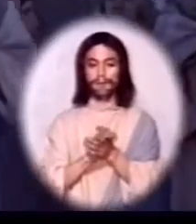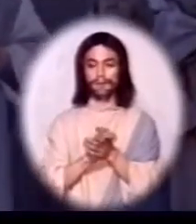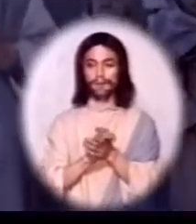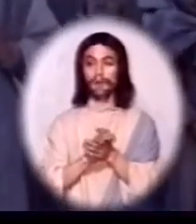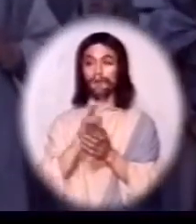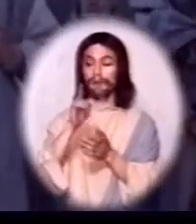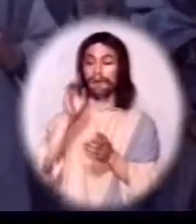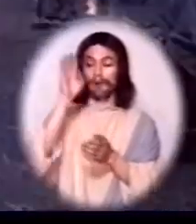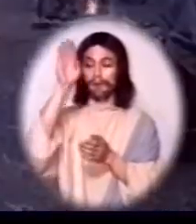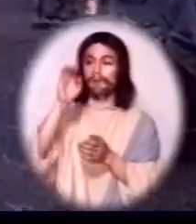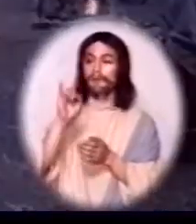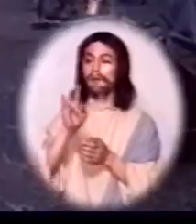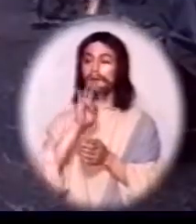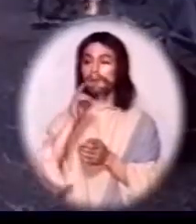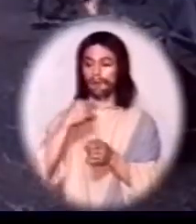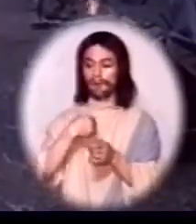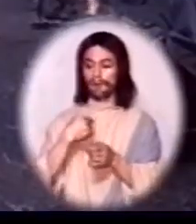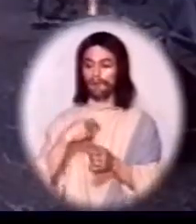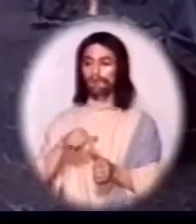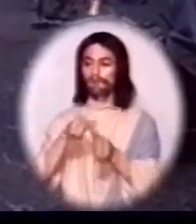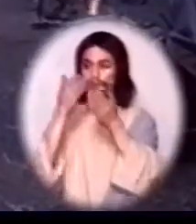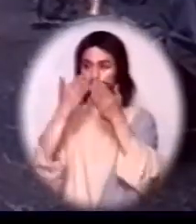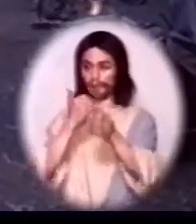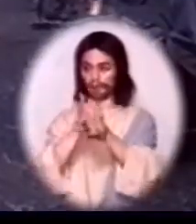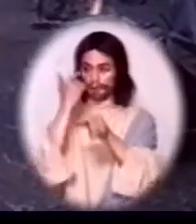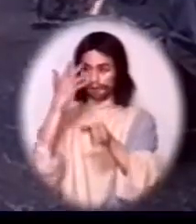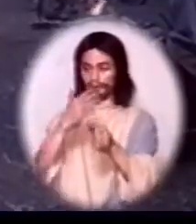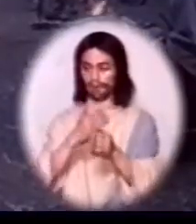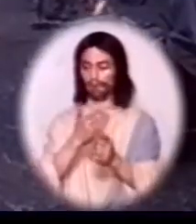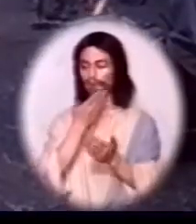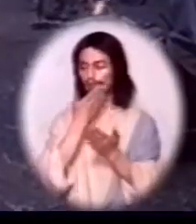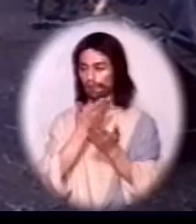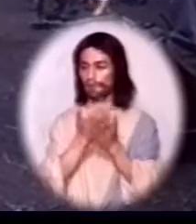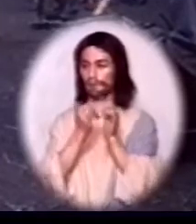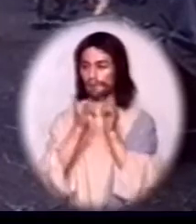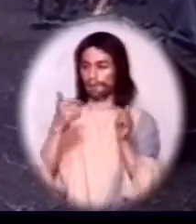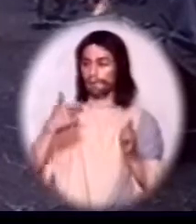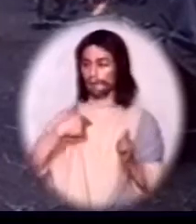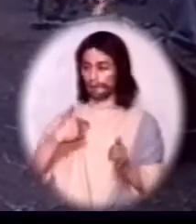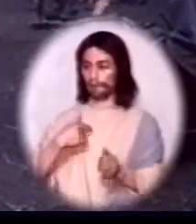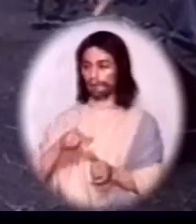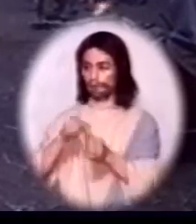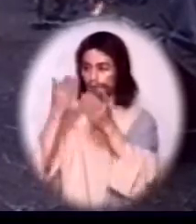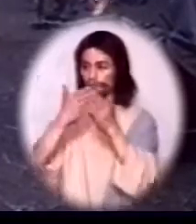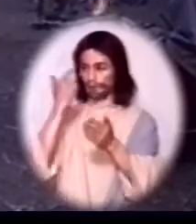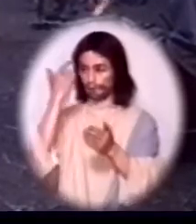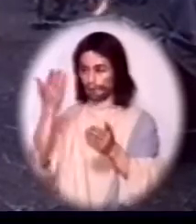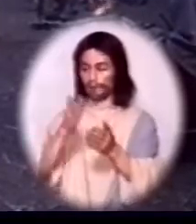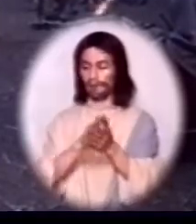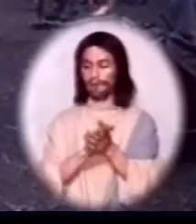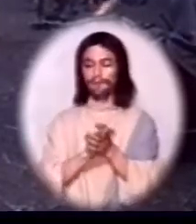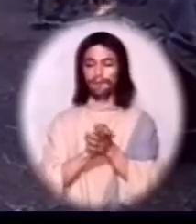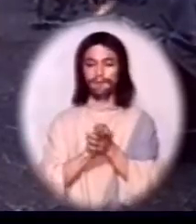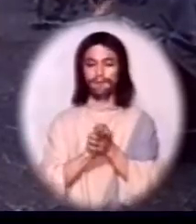일어날 일을 예언해 보시지. 우리를 구원한다고? 존귀한 양반, 우리를